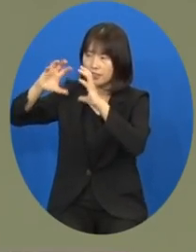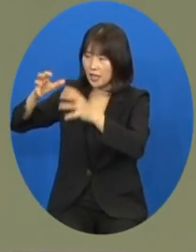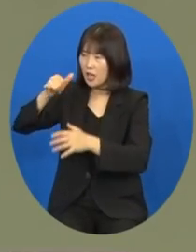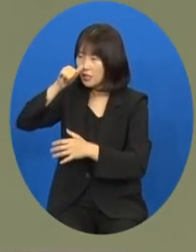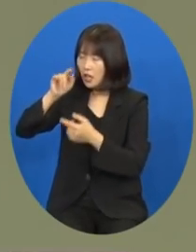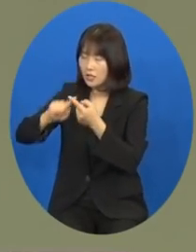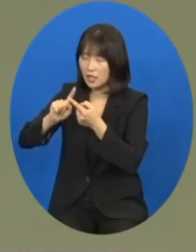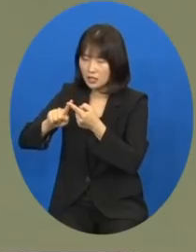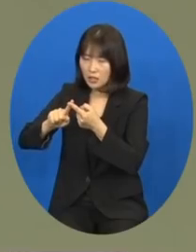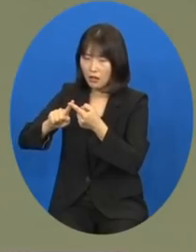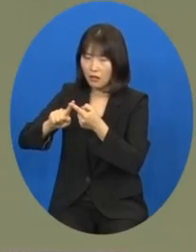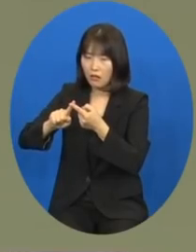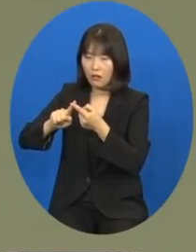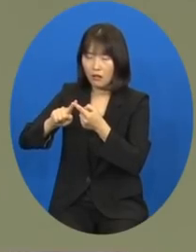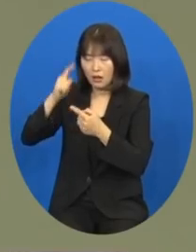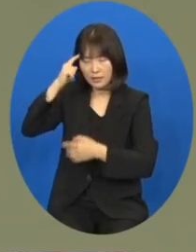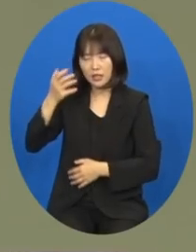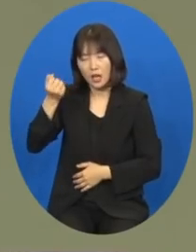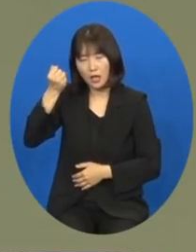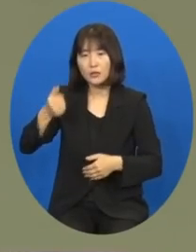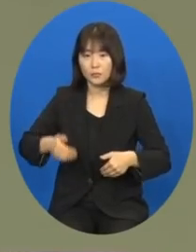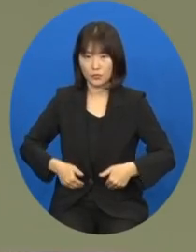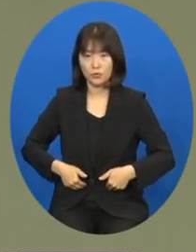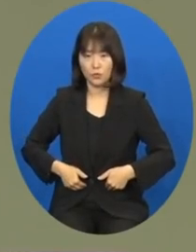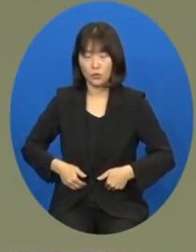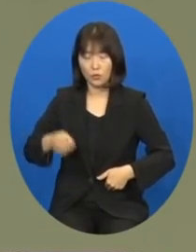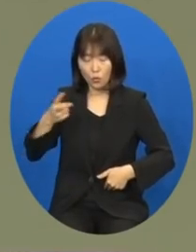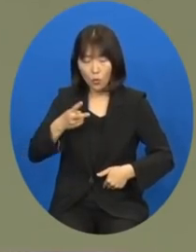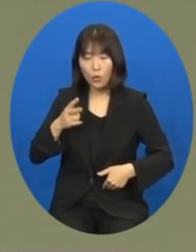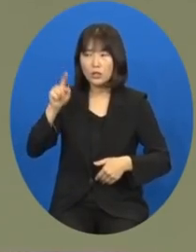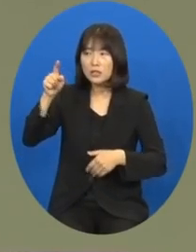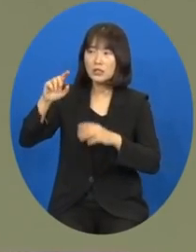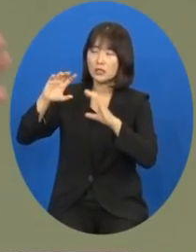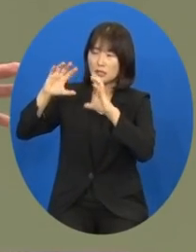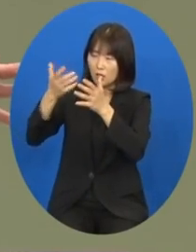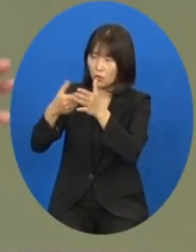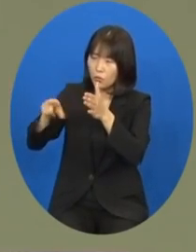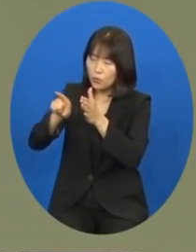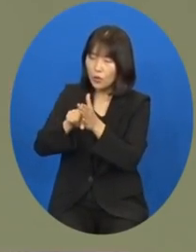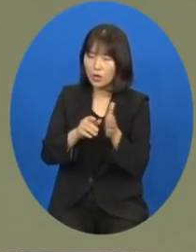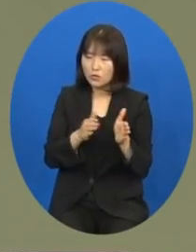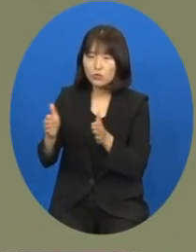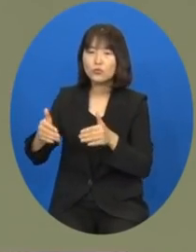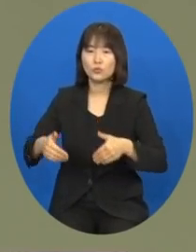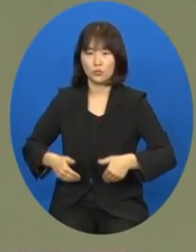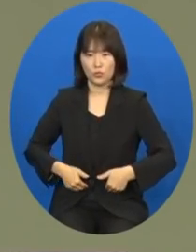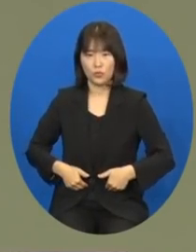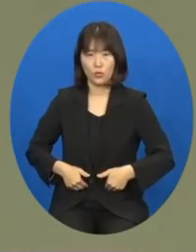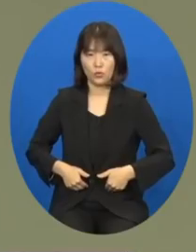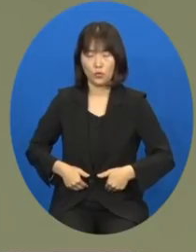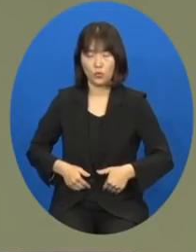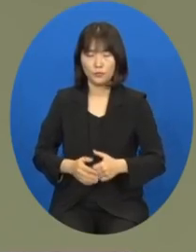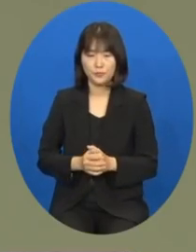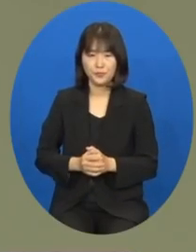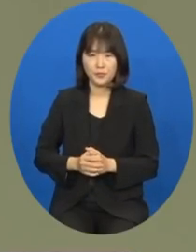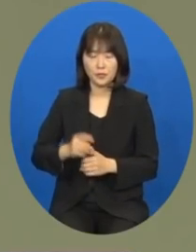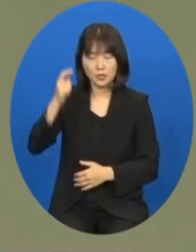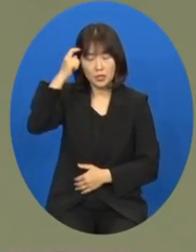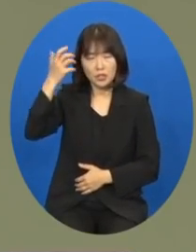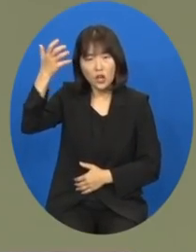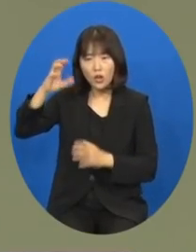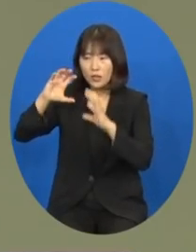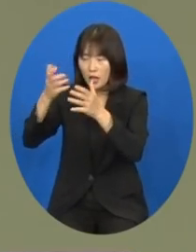나라를 위해 준비하고 살랑 의 진정으로 그 나라를 위해 한 지난 그것들은 다 카운트가 될 것이다